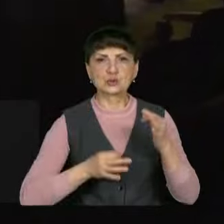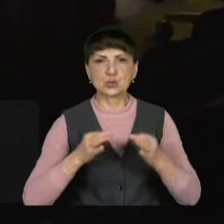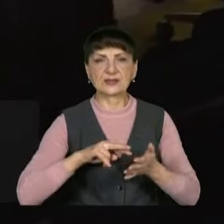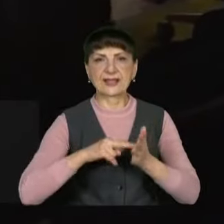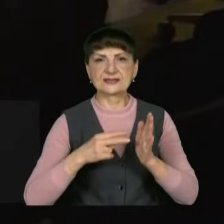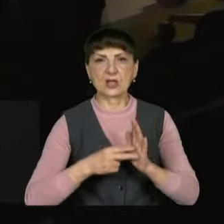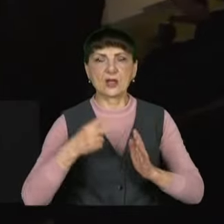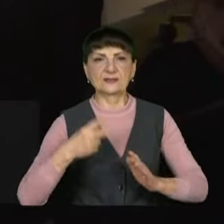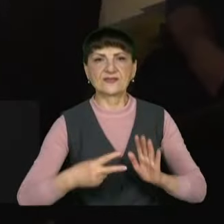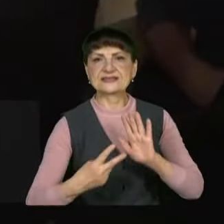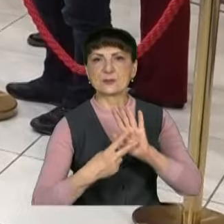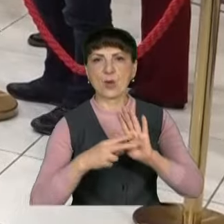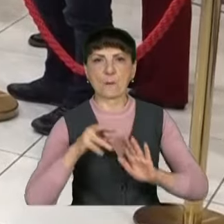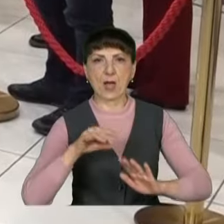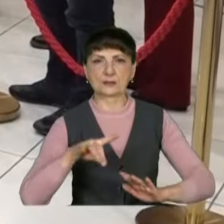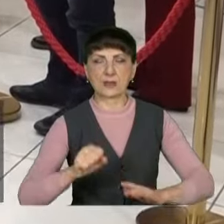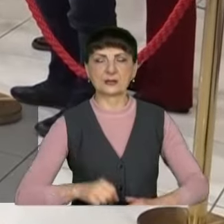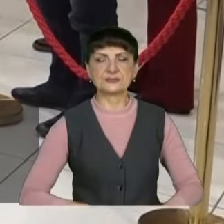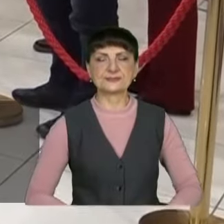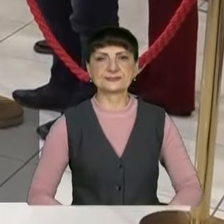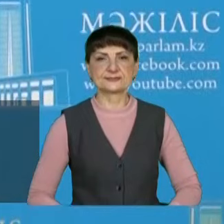на 27 марта.